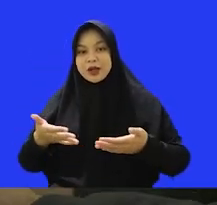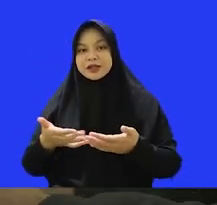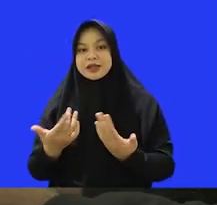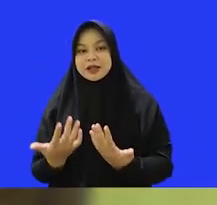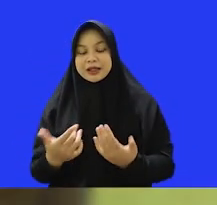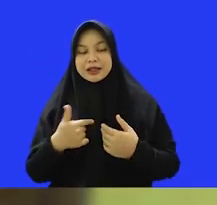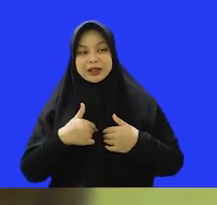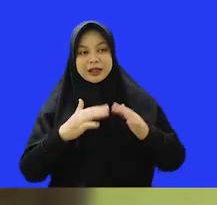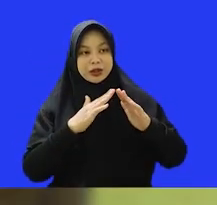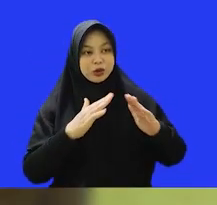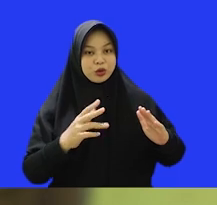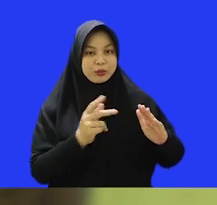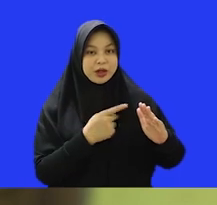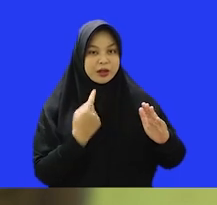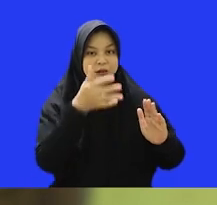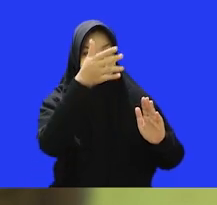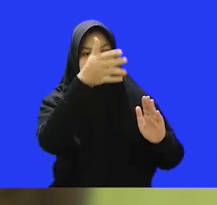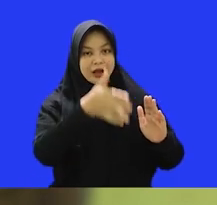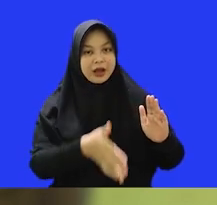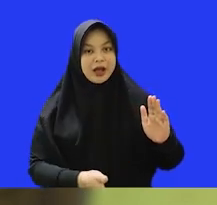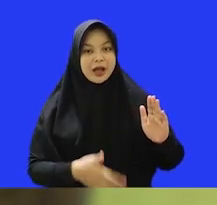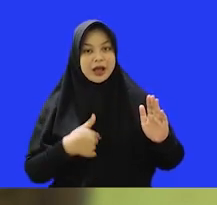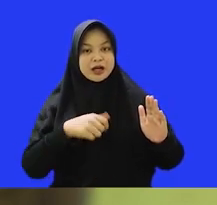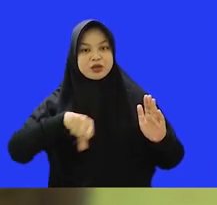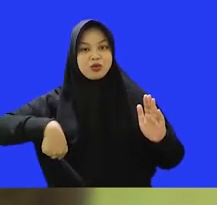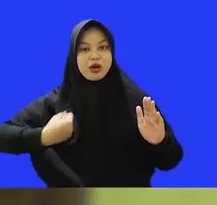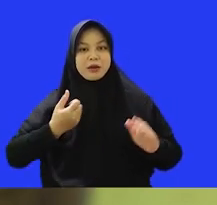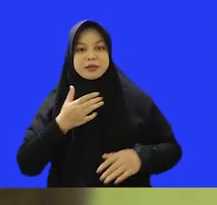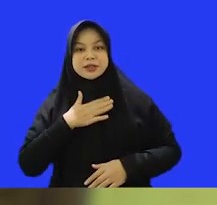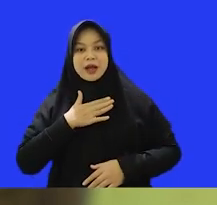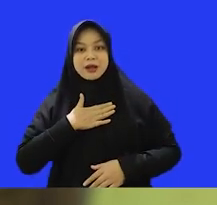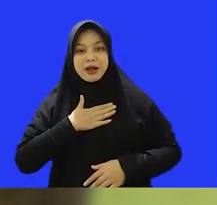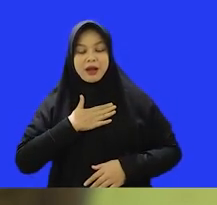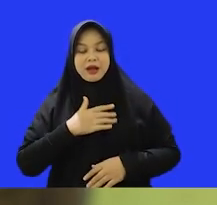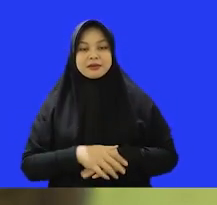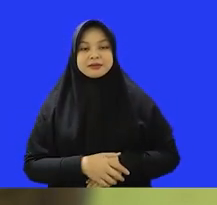Menggambarkan begitu. Ini pagar rumah kami, ya. Suami saya.